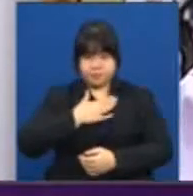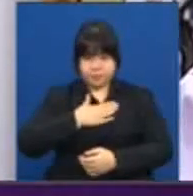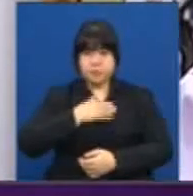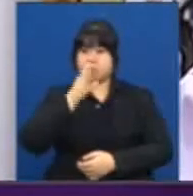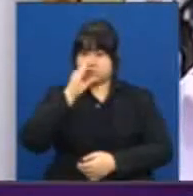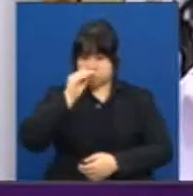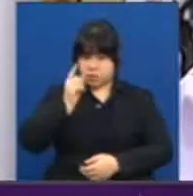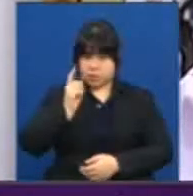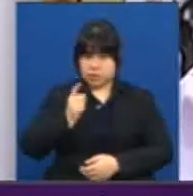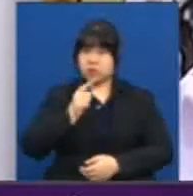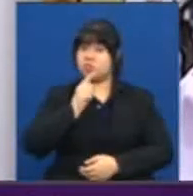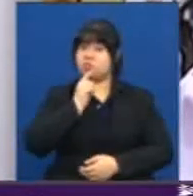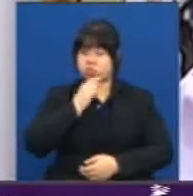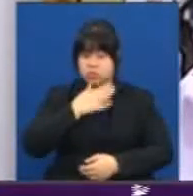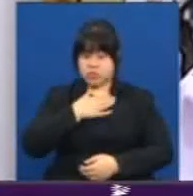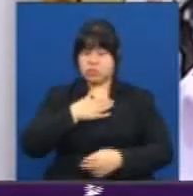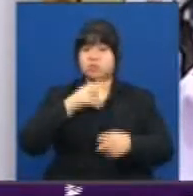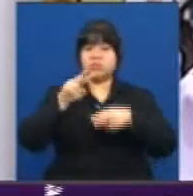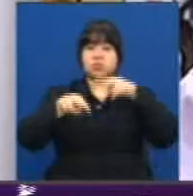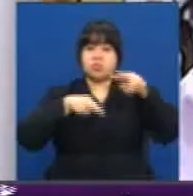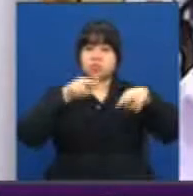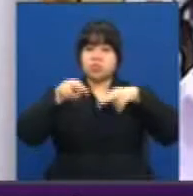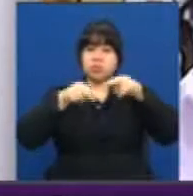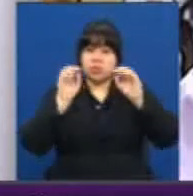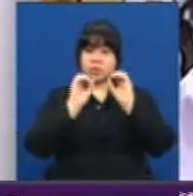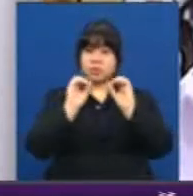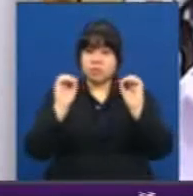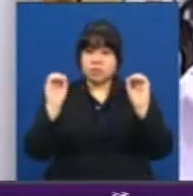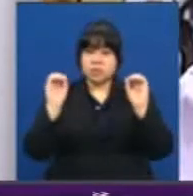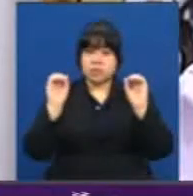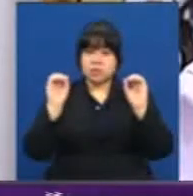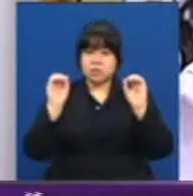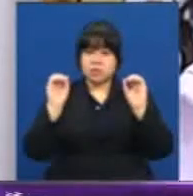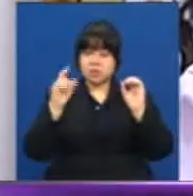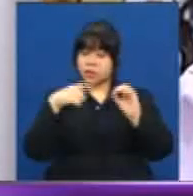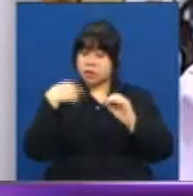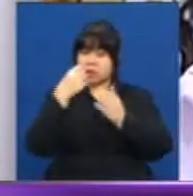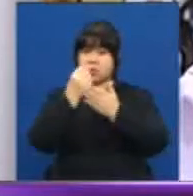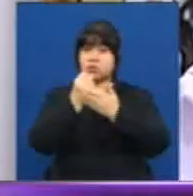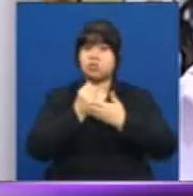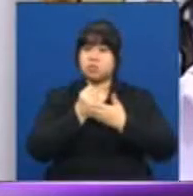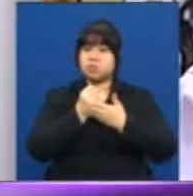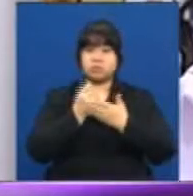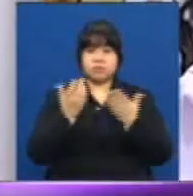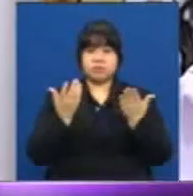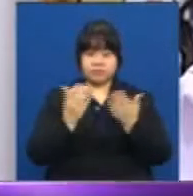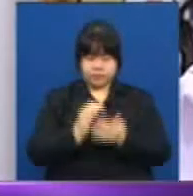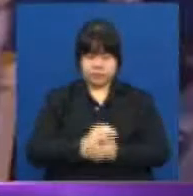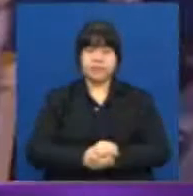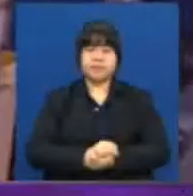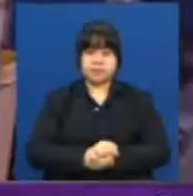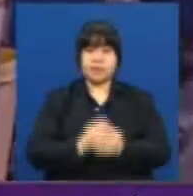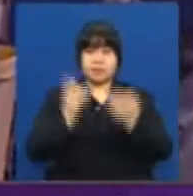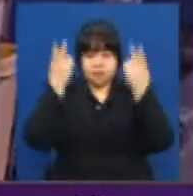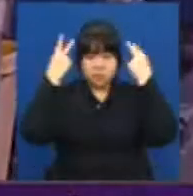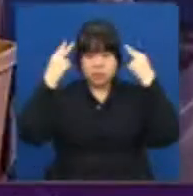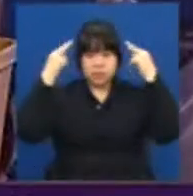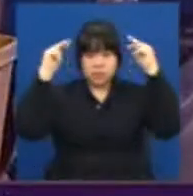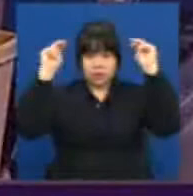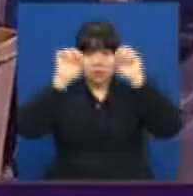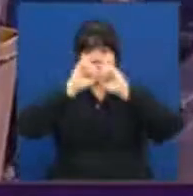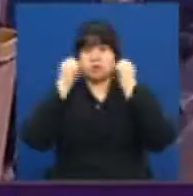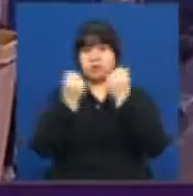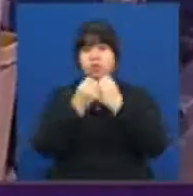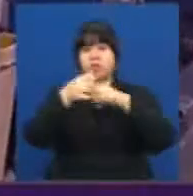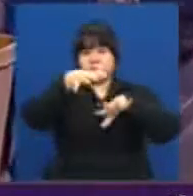นี่ยถ้าเราไม่ดูแลเขาถามใครจะอยู่กับเราครับ นายกสมาคมอุตสาหกรรมทอผ้าไท